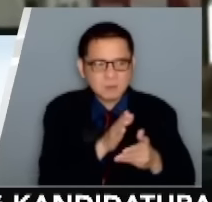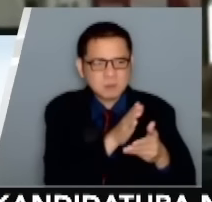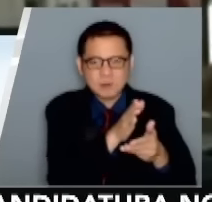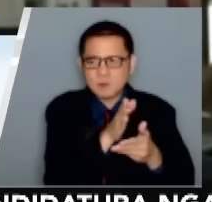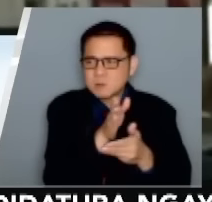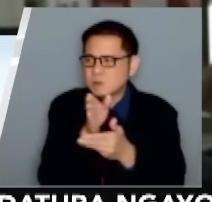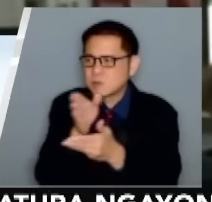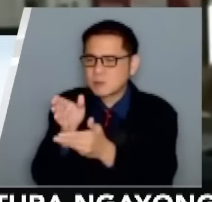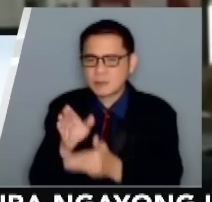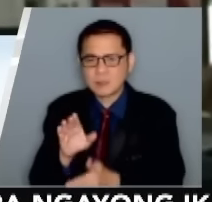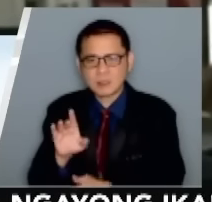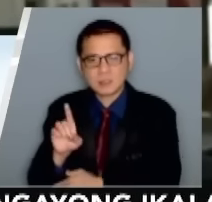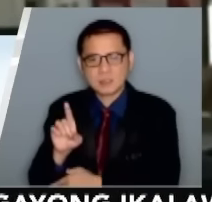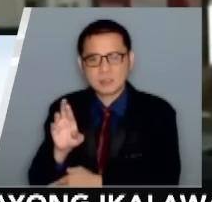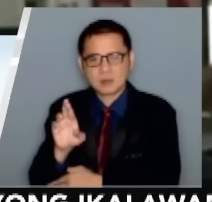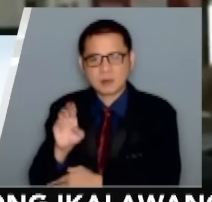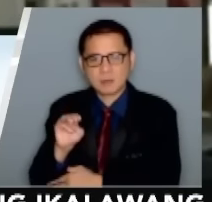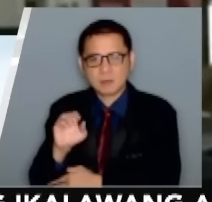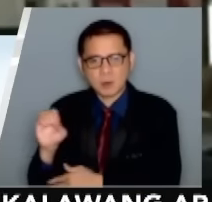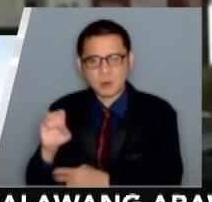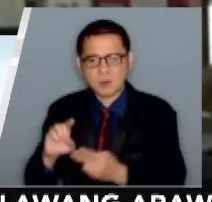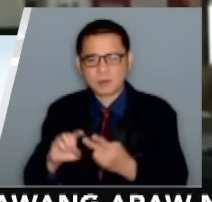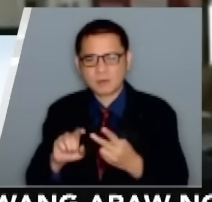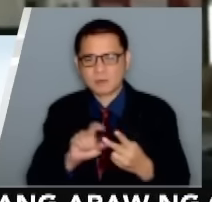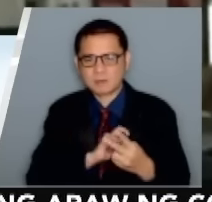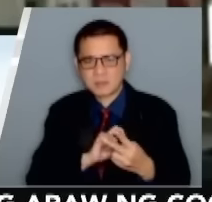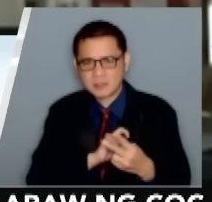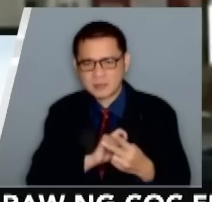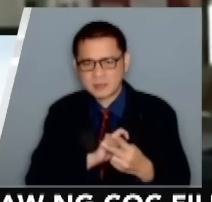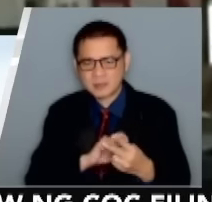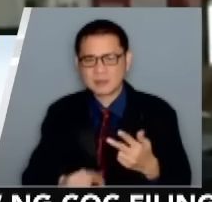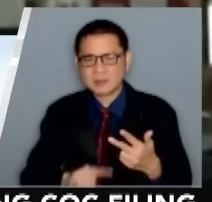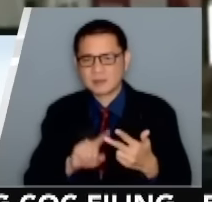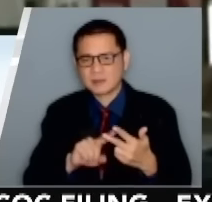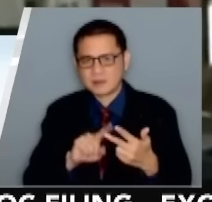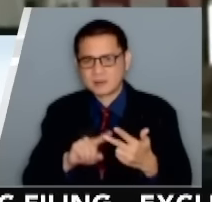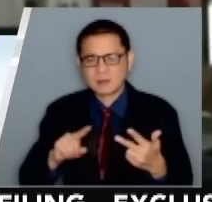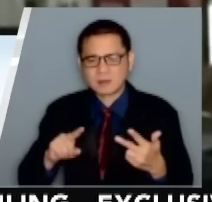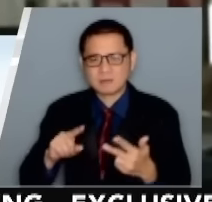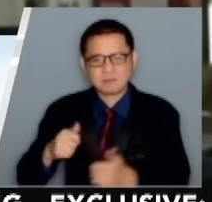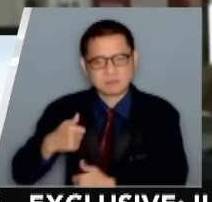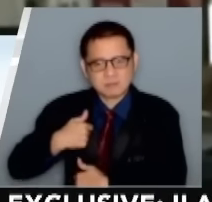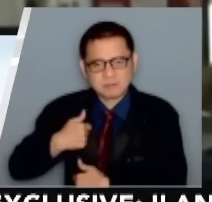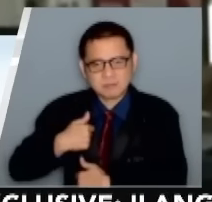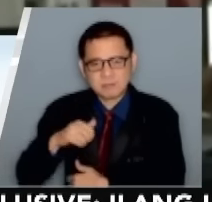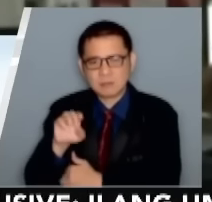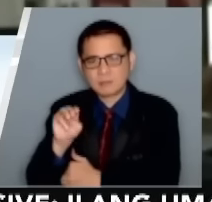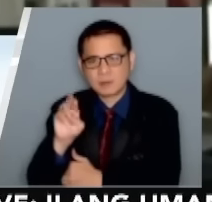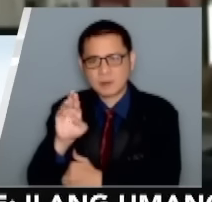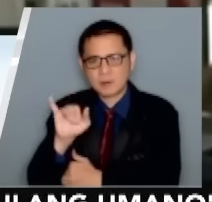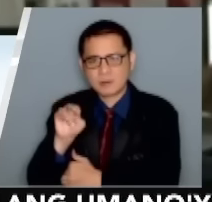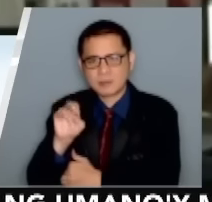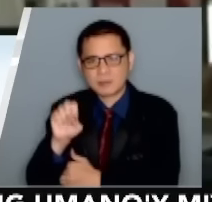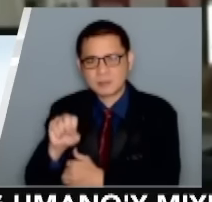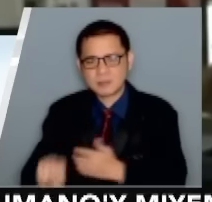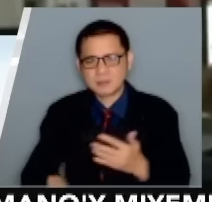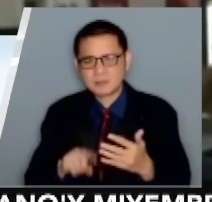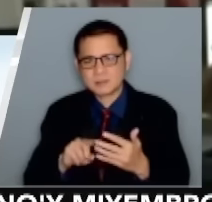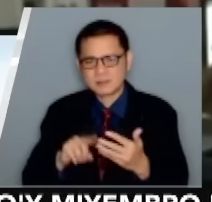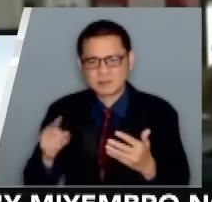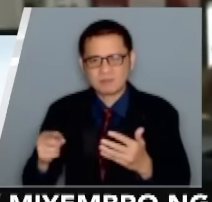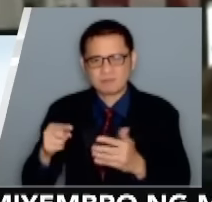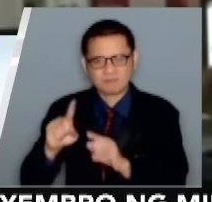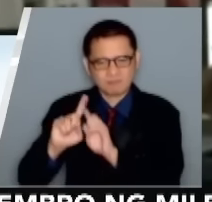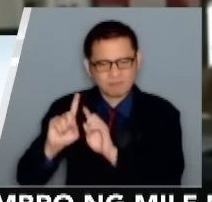DRRMO, PNP, Marines, and AFP, other units ng AFP,